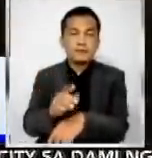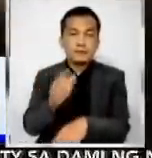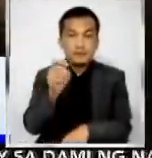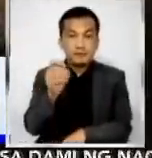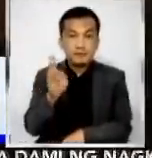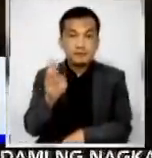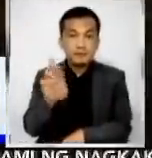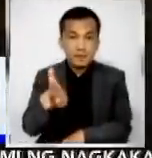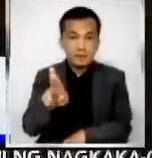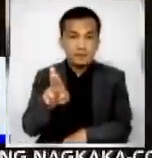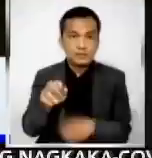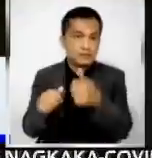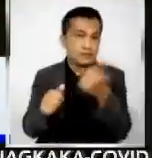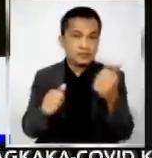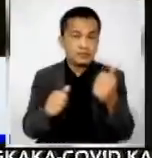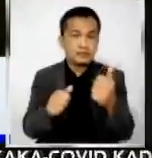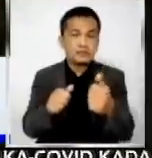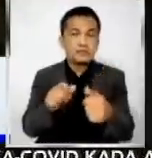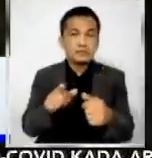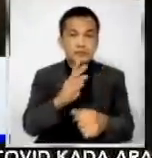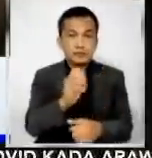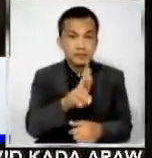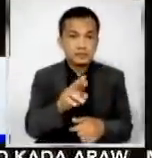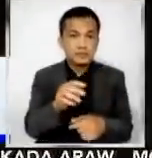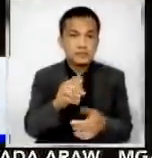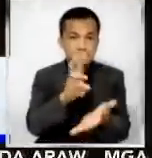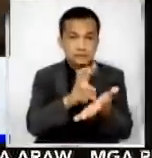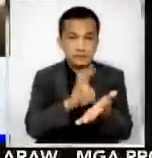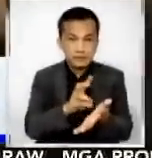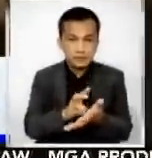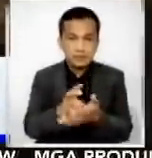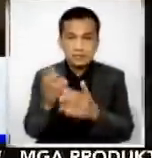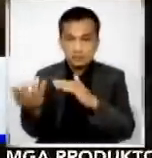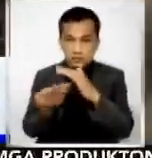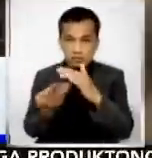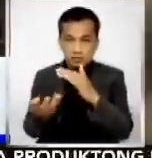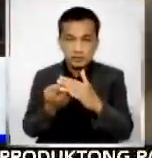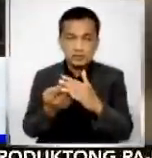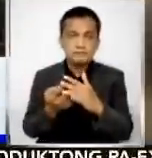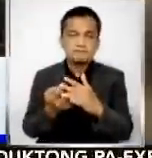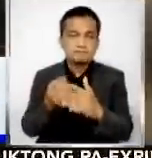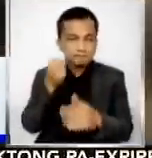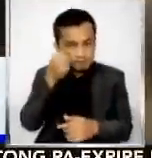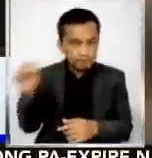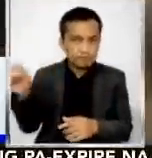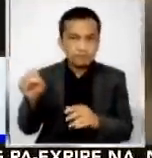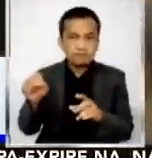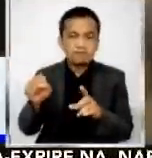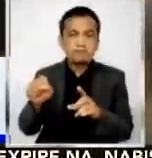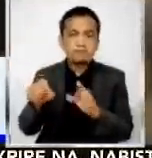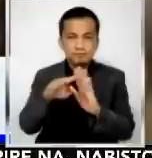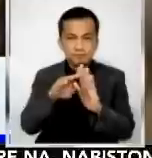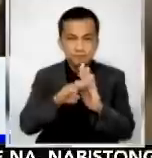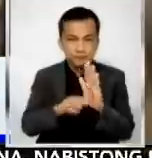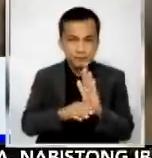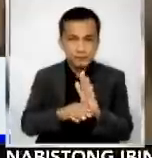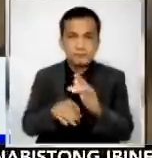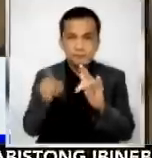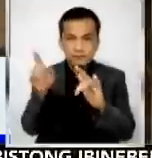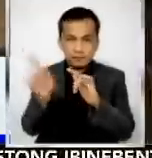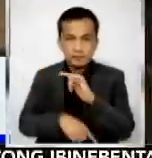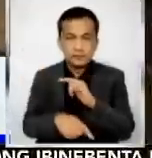lugar. Pati mga customer na lumabag sa health protocols, pananagutin din nila. Sabi ni Garganera, umulan noong gabing yon